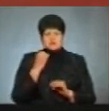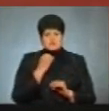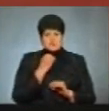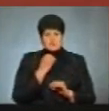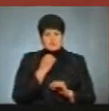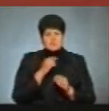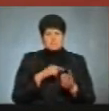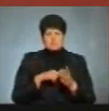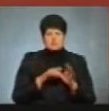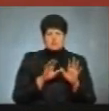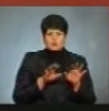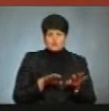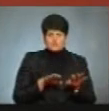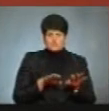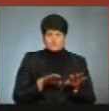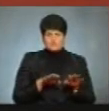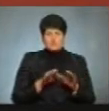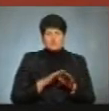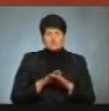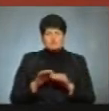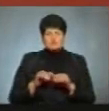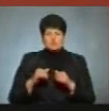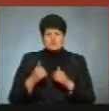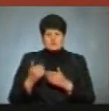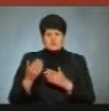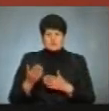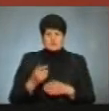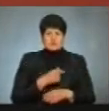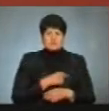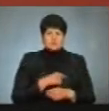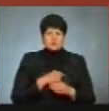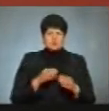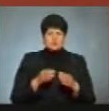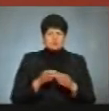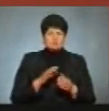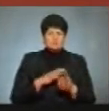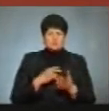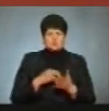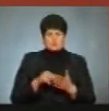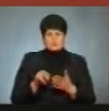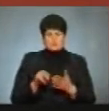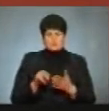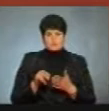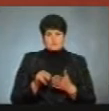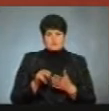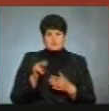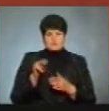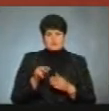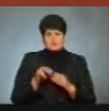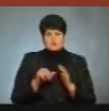завдяки міському голові, виконавчому комітету, депутатському корпусу було закуплено